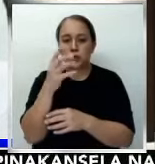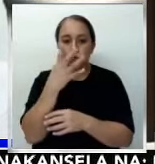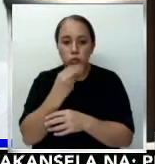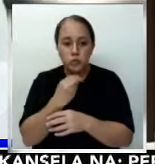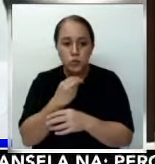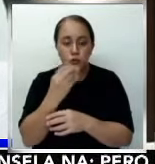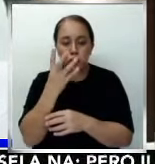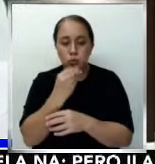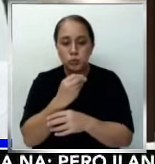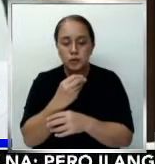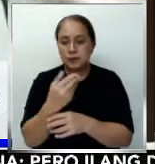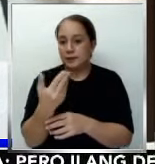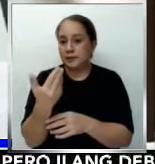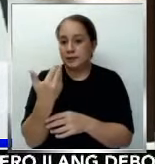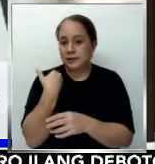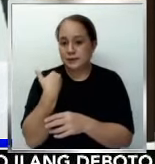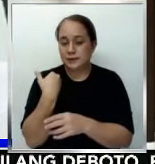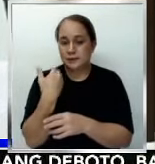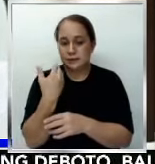are not